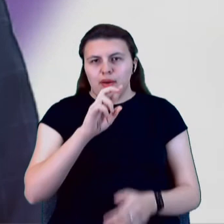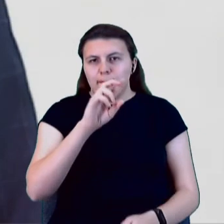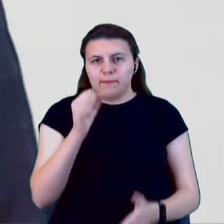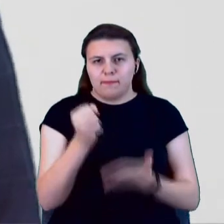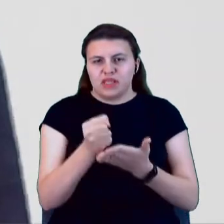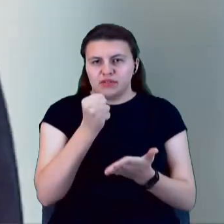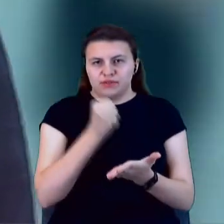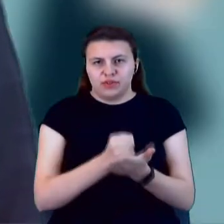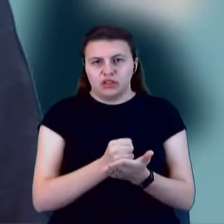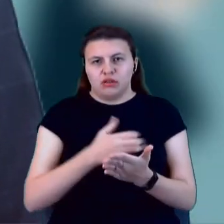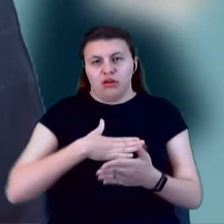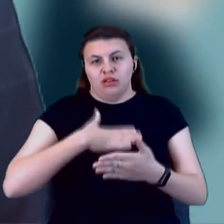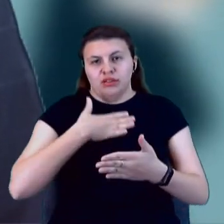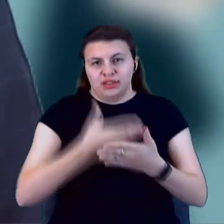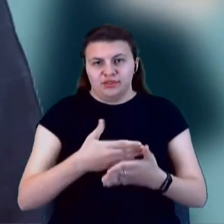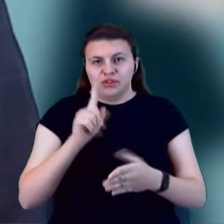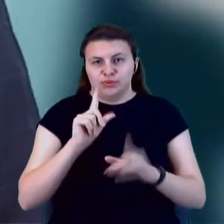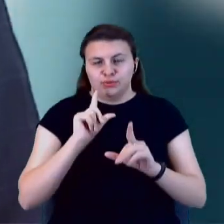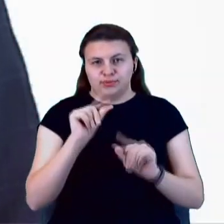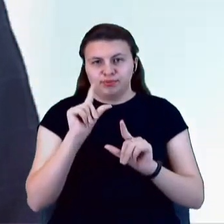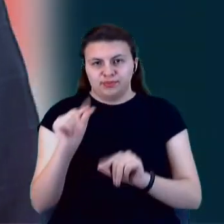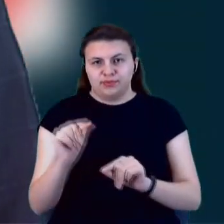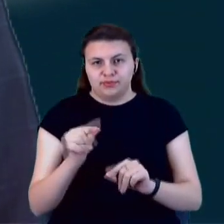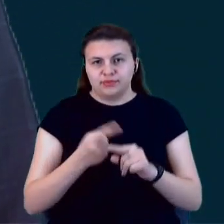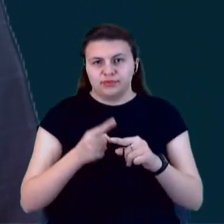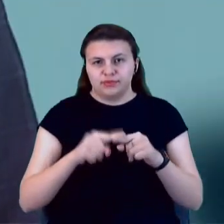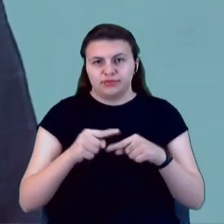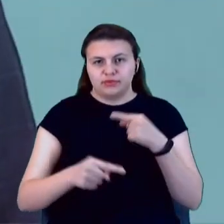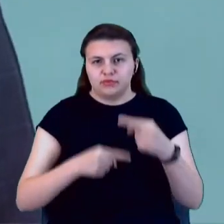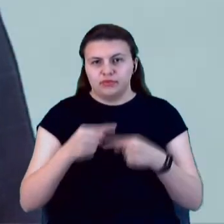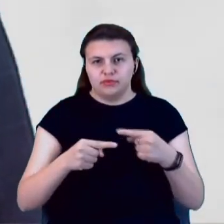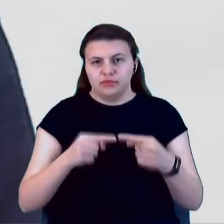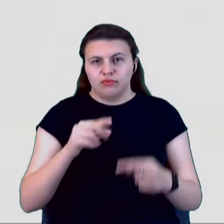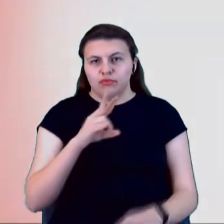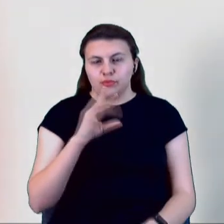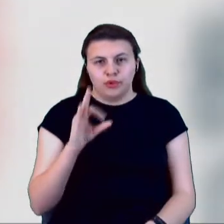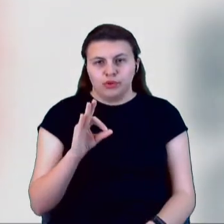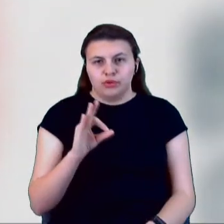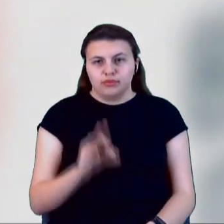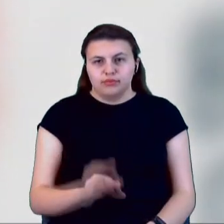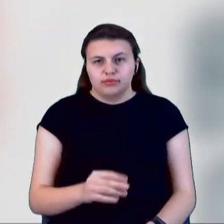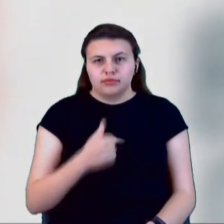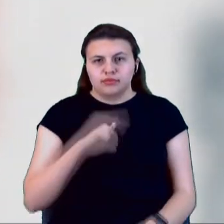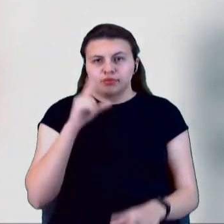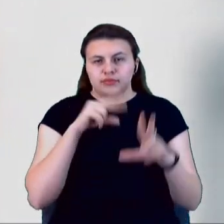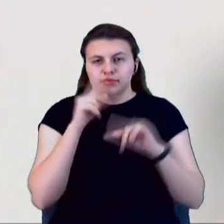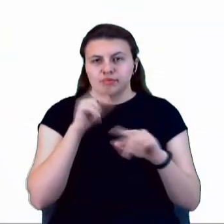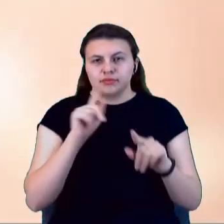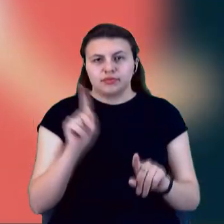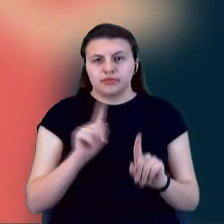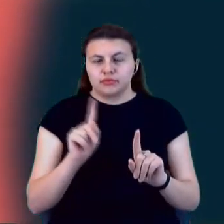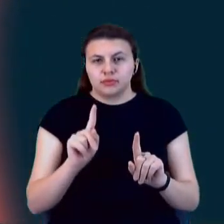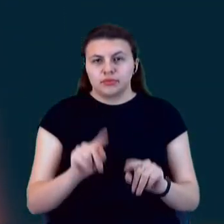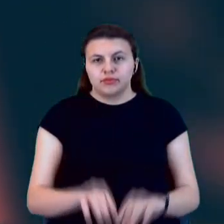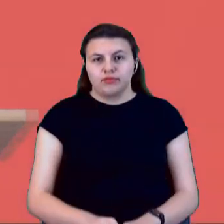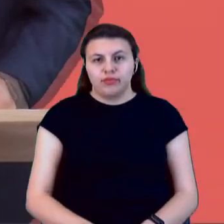активно присоединилась к этому процессу. Активно присоединилась. Но я считаю, что с